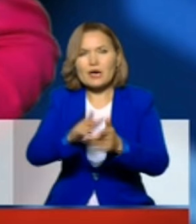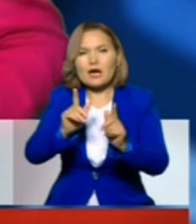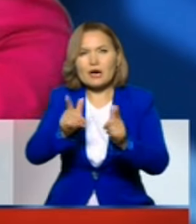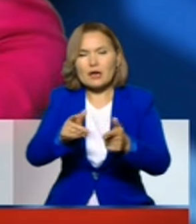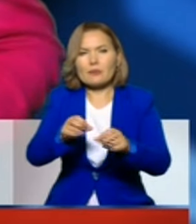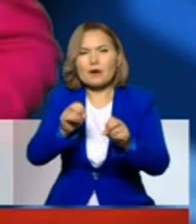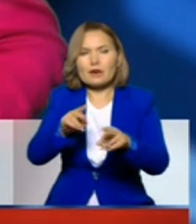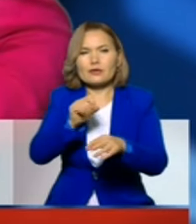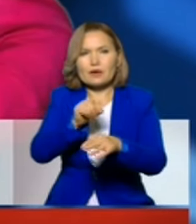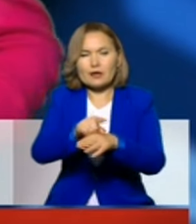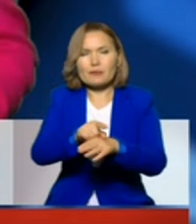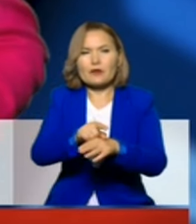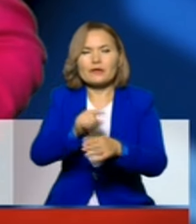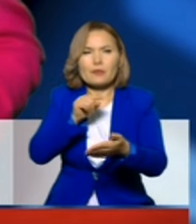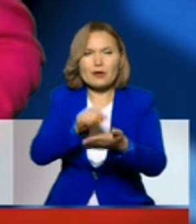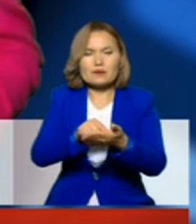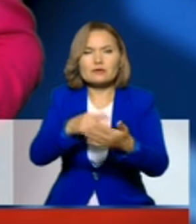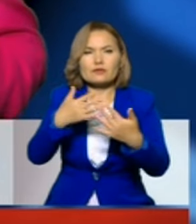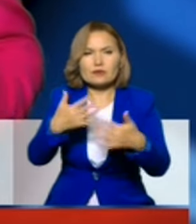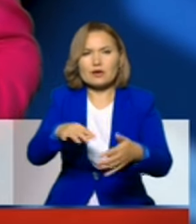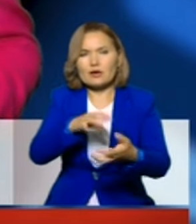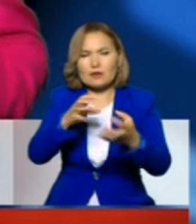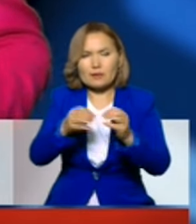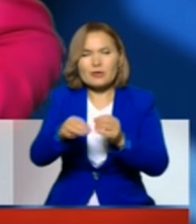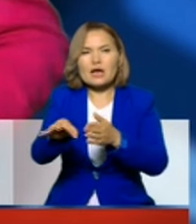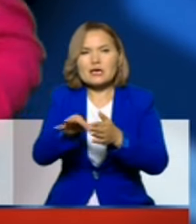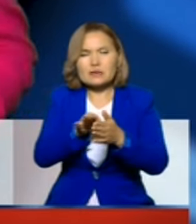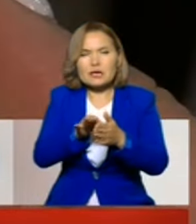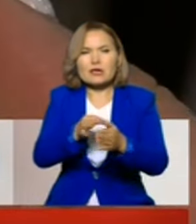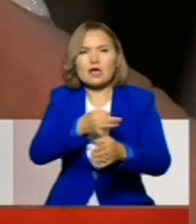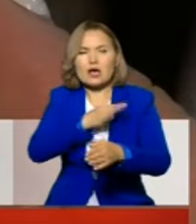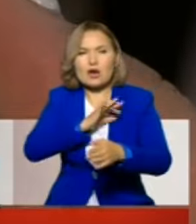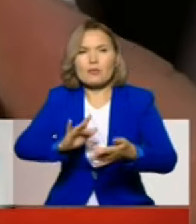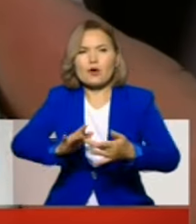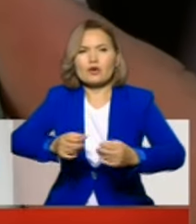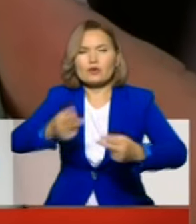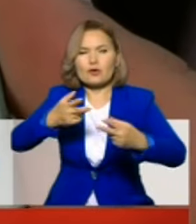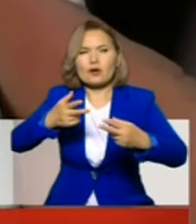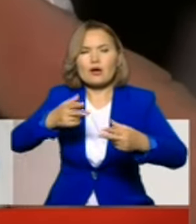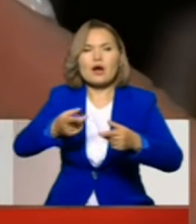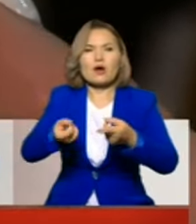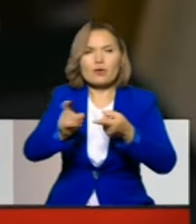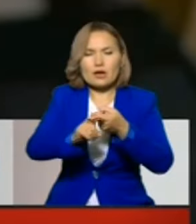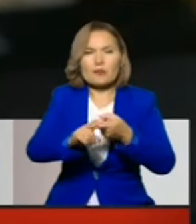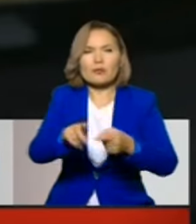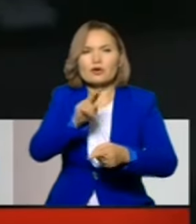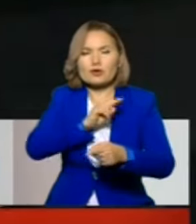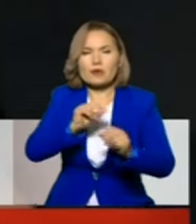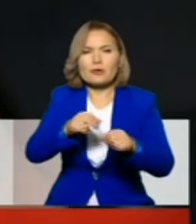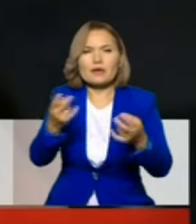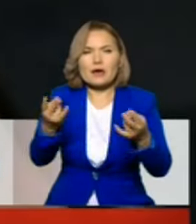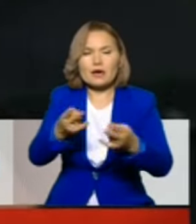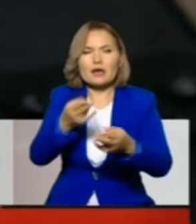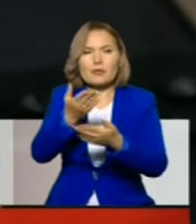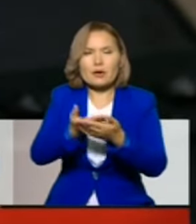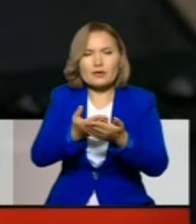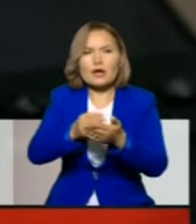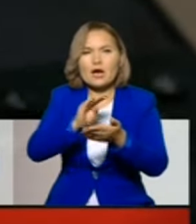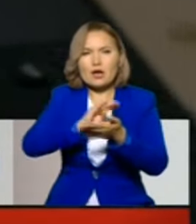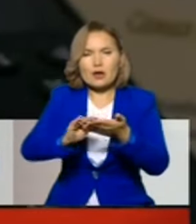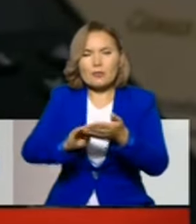қызметке тапсырыс беру батырмасын басасыз. Бірден нотариуспен онлайн бейне байланысқа шығасыз. Қажетті деректер